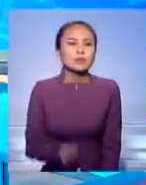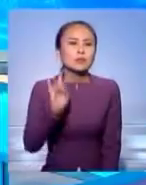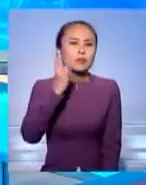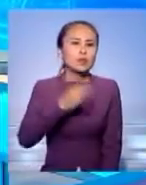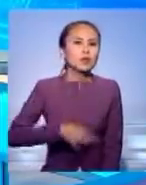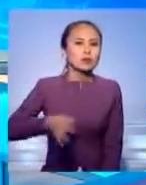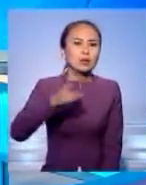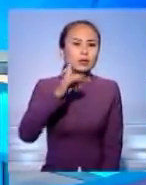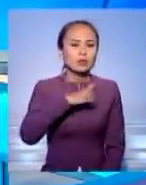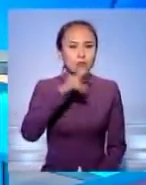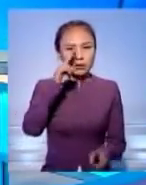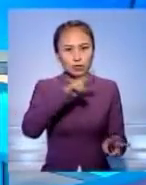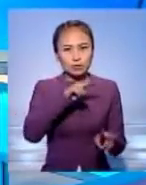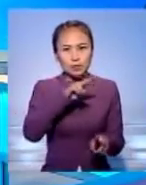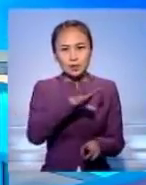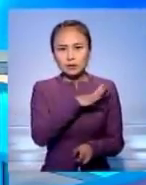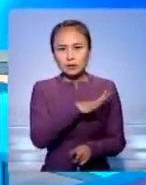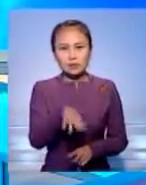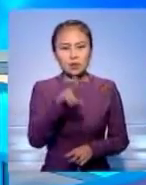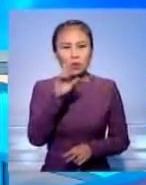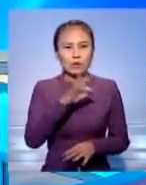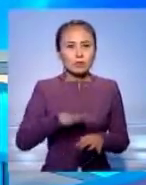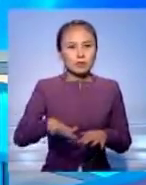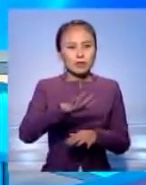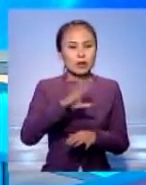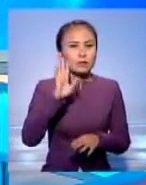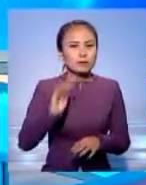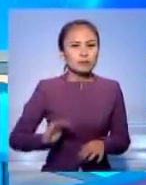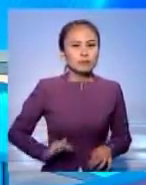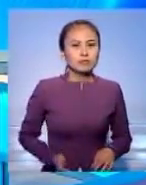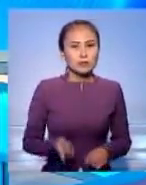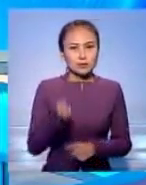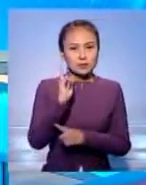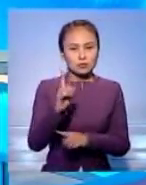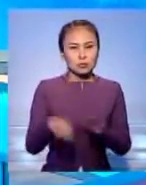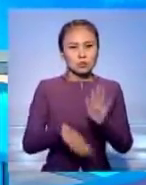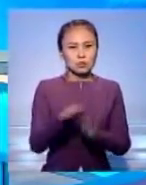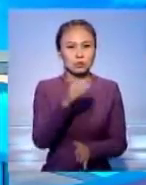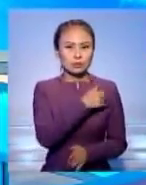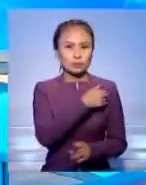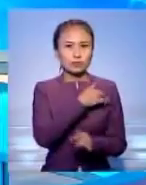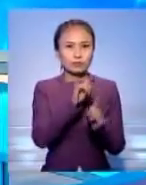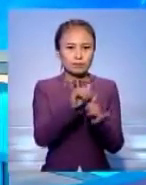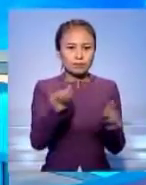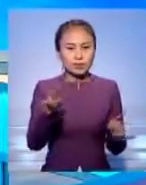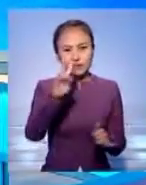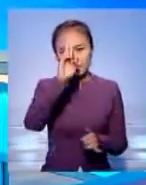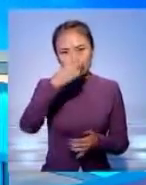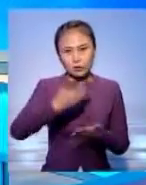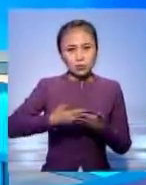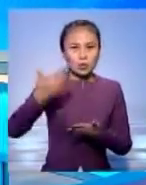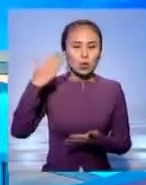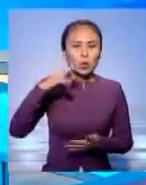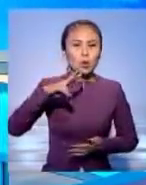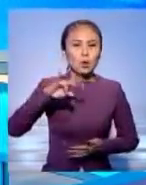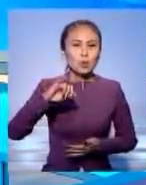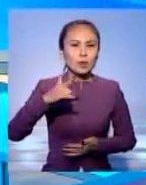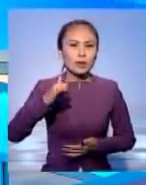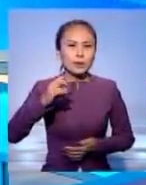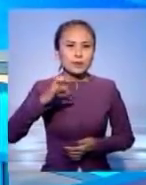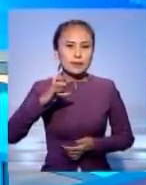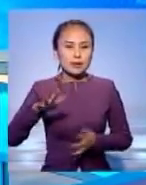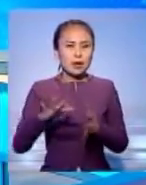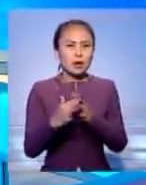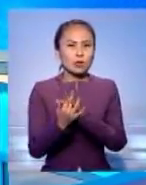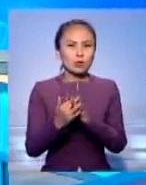Павлодар облысында қараусыз қалған көлді қамқорлық қалған кәсіпкер балық шаруашылығын дамытпақ. Осыдан 2 жыл бұрын ол өзі тұратын Луганск ауылының